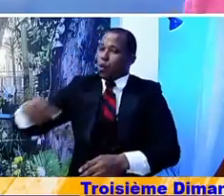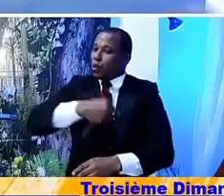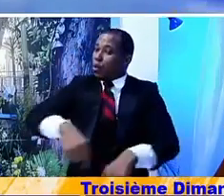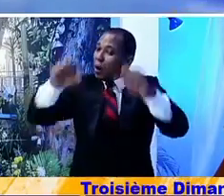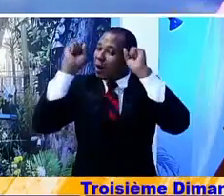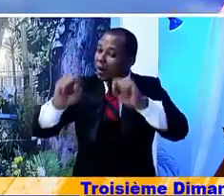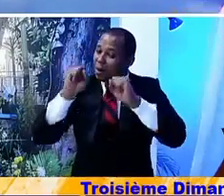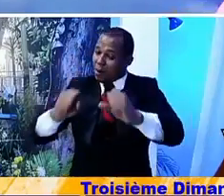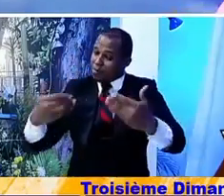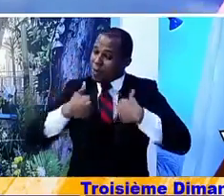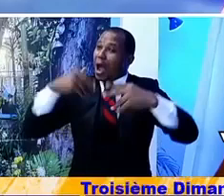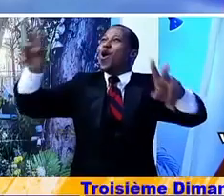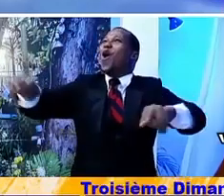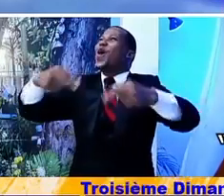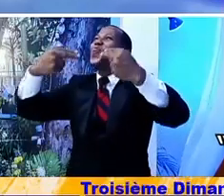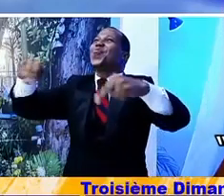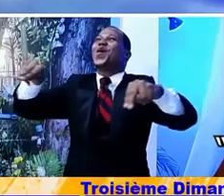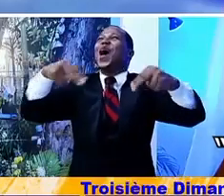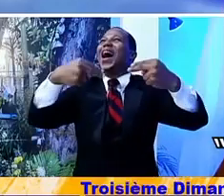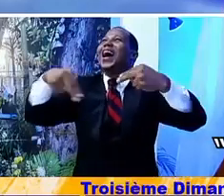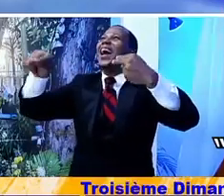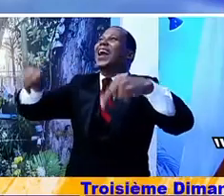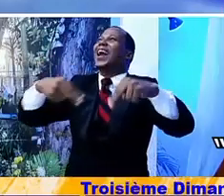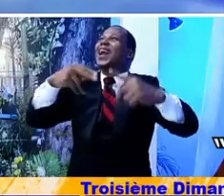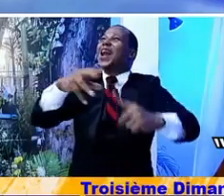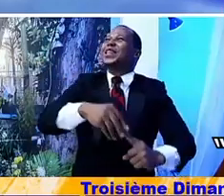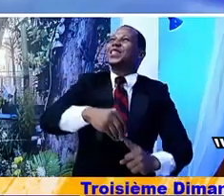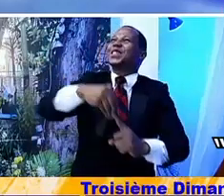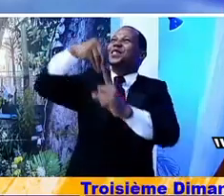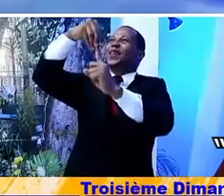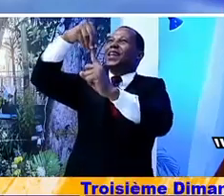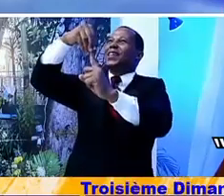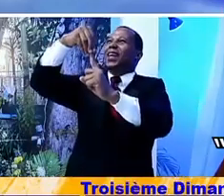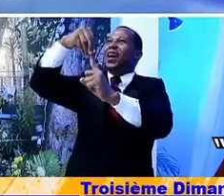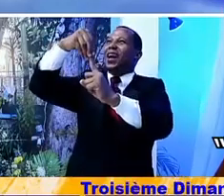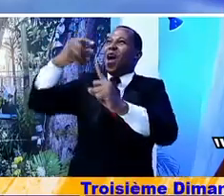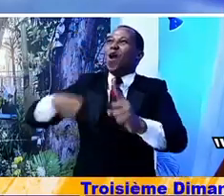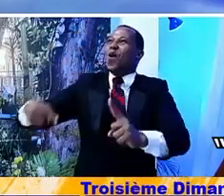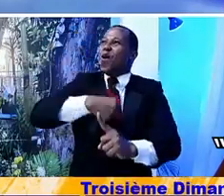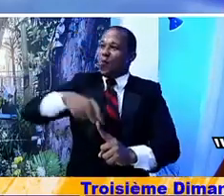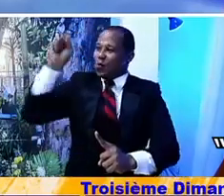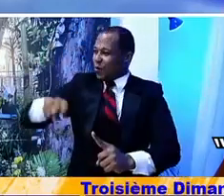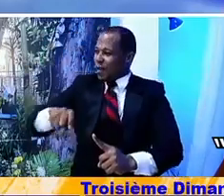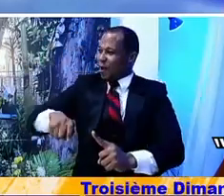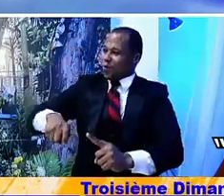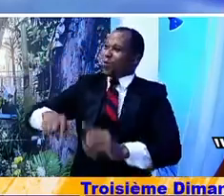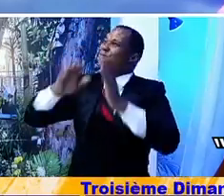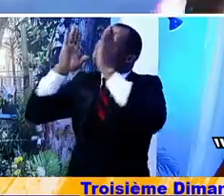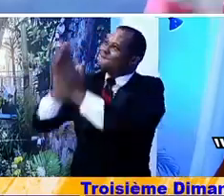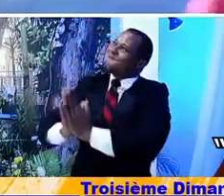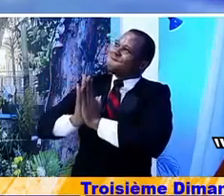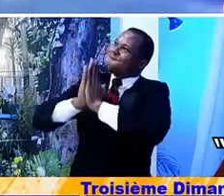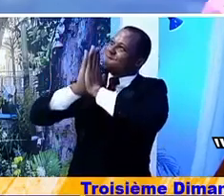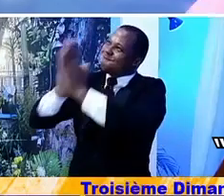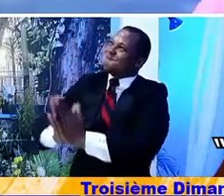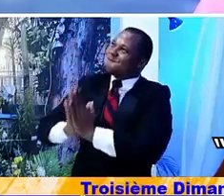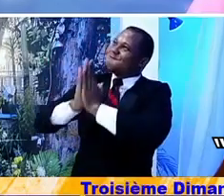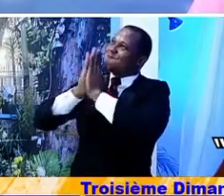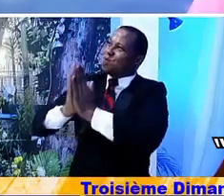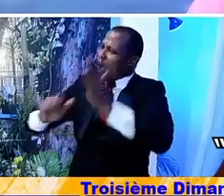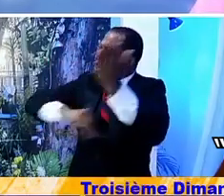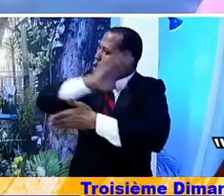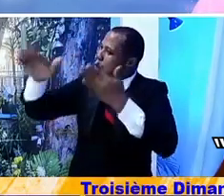Noël spéciale, oui. Une Noël spéciale parce que nous avons pour devoir, pour prier. Parce que, franchement, je ne sais pas que pas